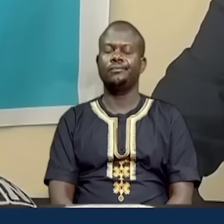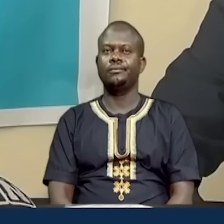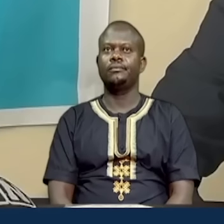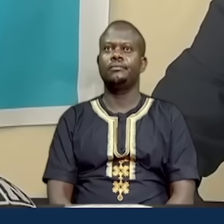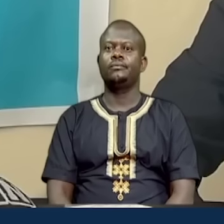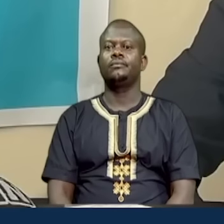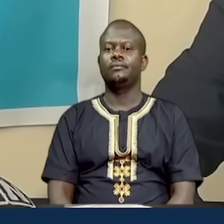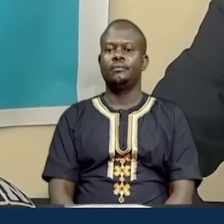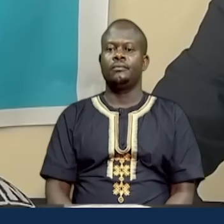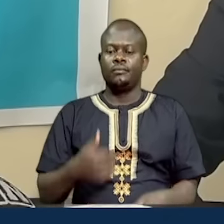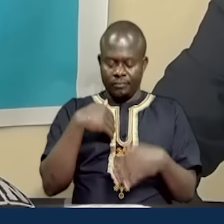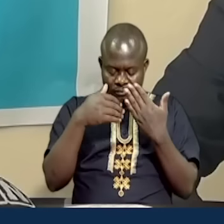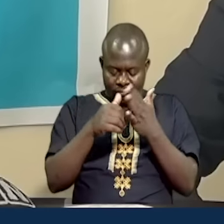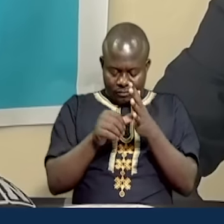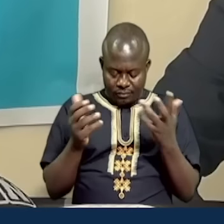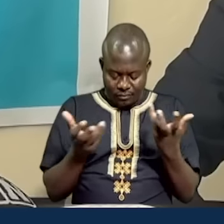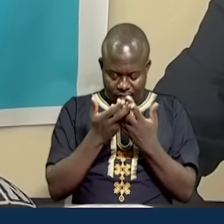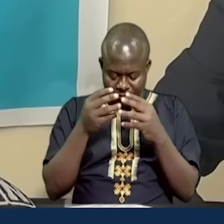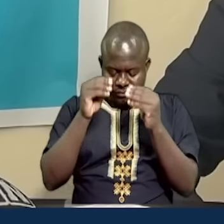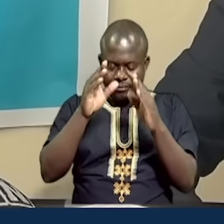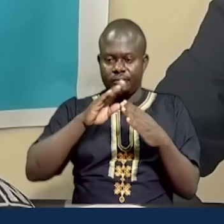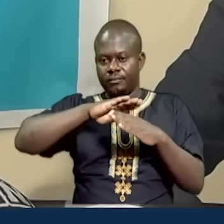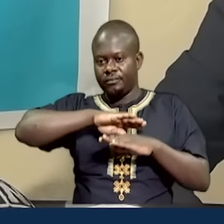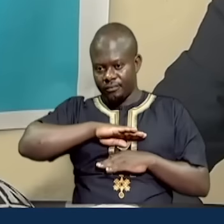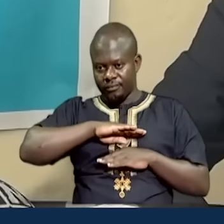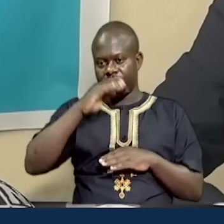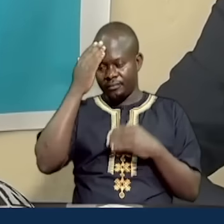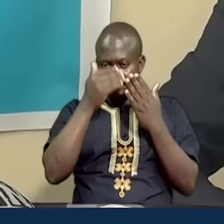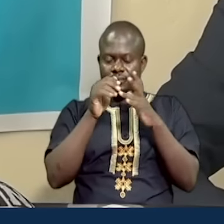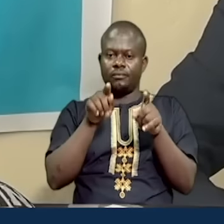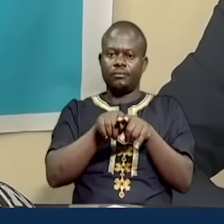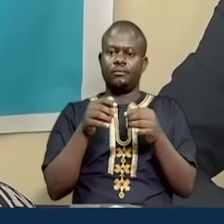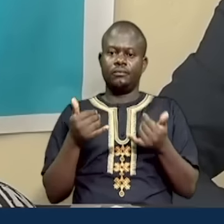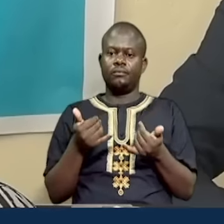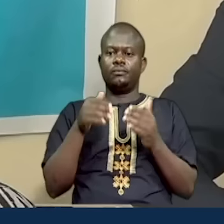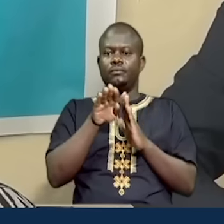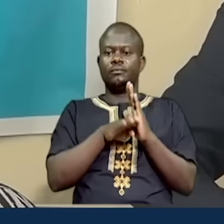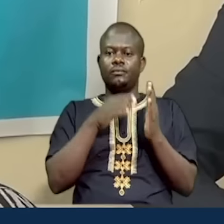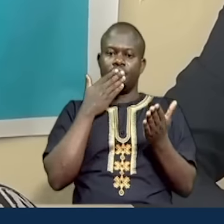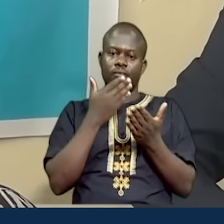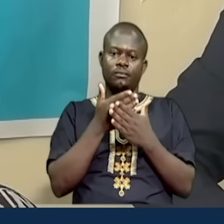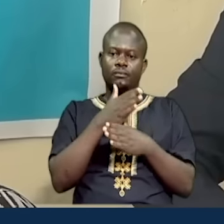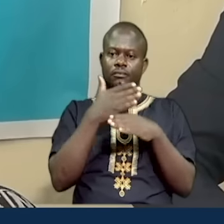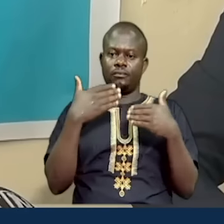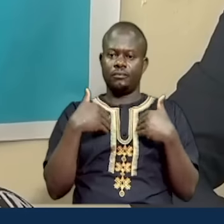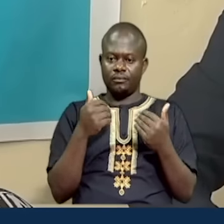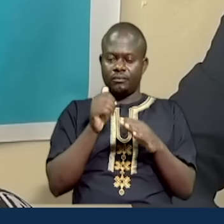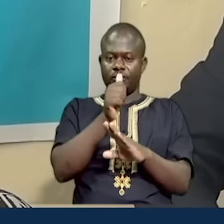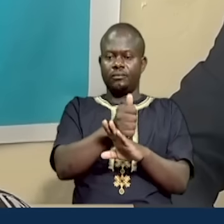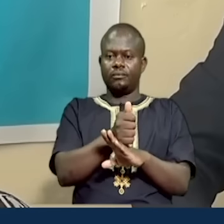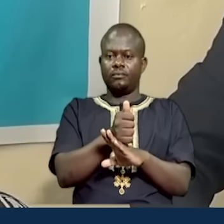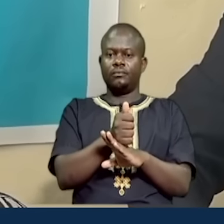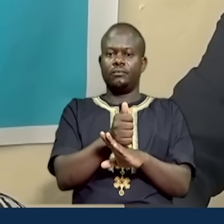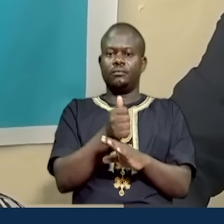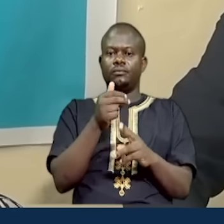kijyanye n'abarimu bahagije ko nk'ubu hari programu nziza Minisiteri y'ubuzima yashyizeho